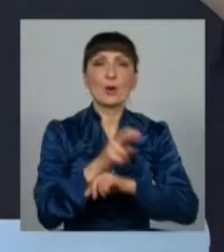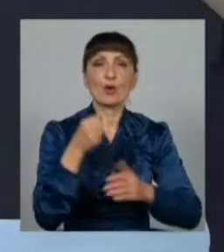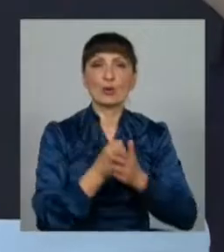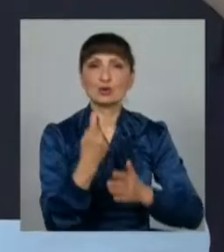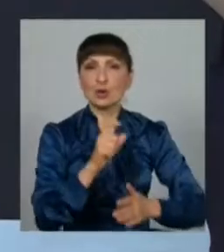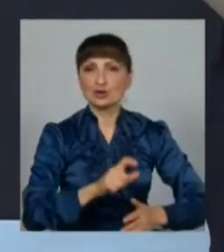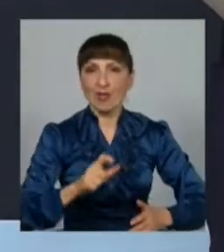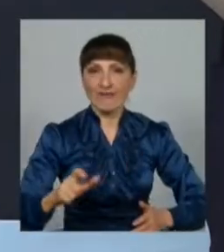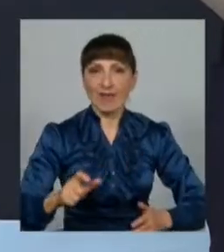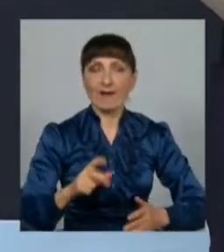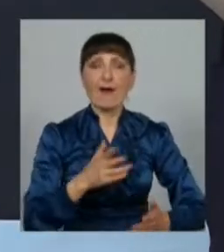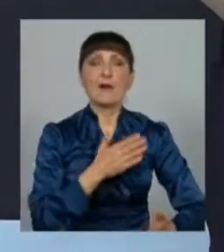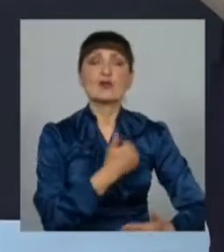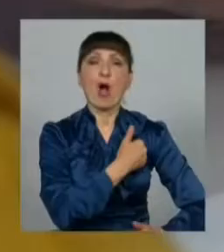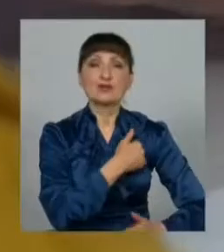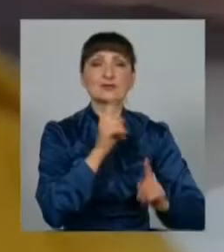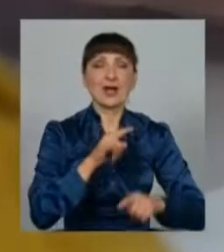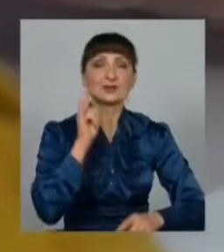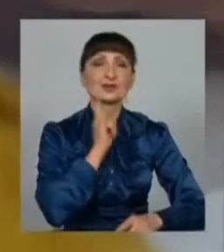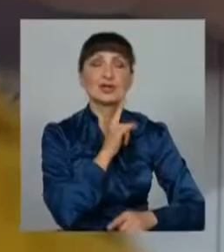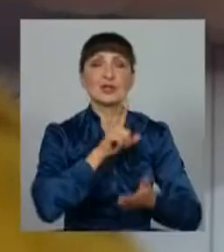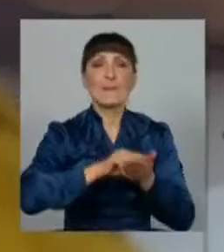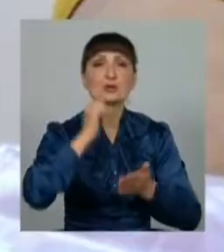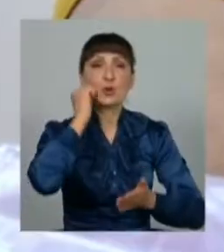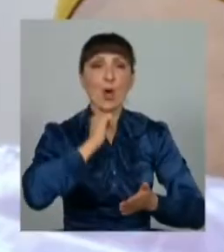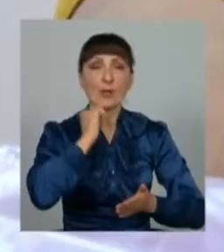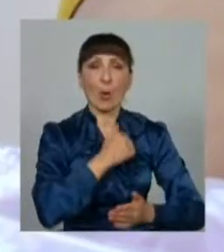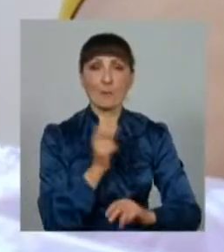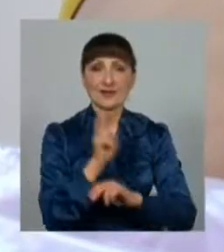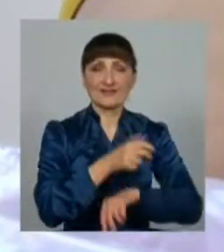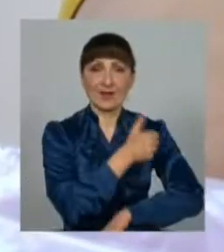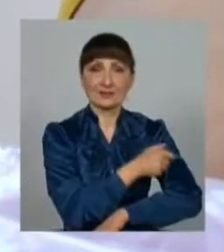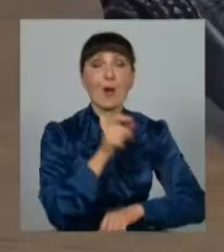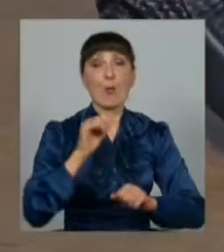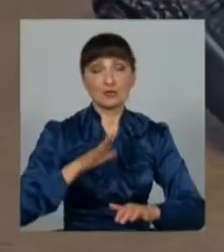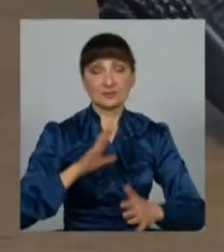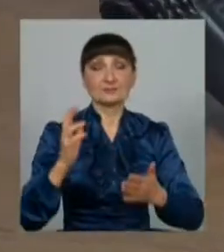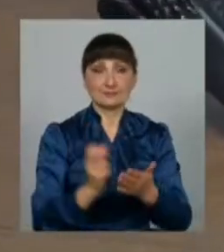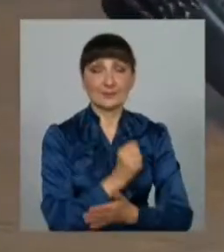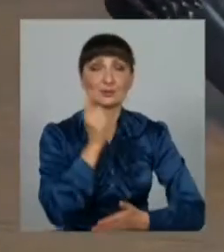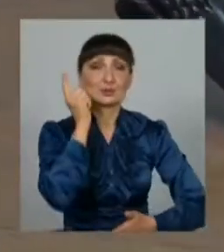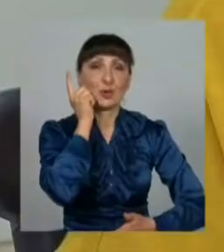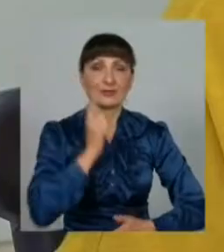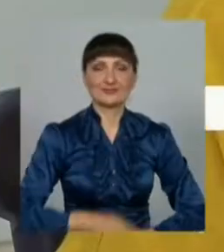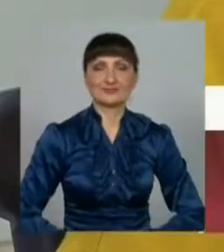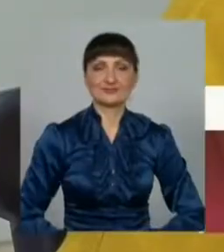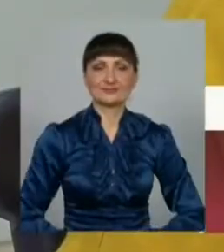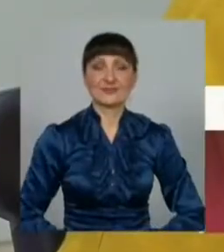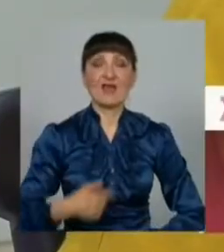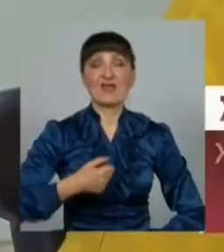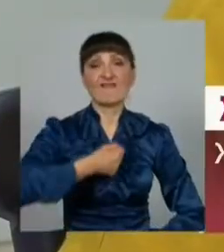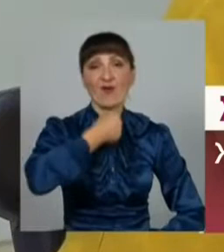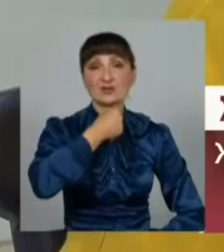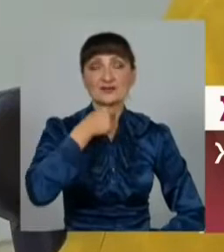человек. Изъявила желание привиться и пенсионерка Жанат Шулинбаева. Она тоже может стать обладателем главного приза. Просто я в возрасте,